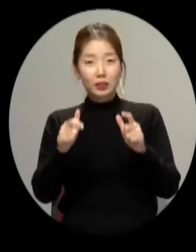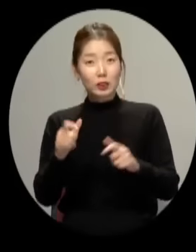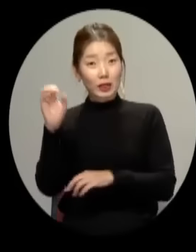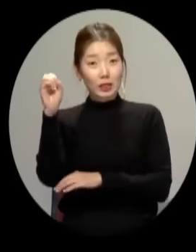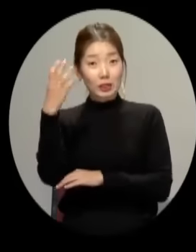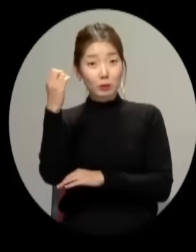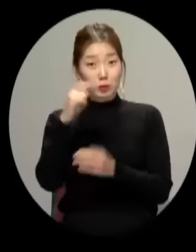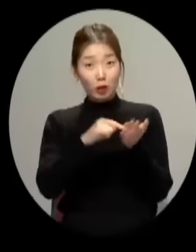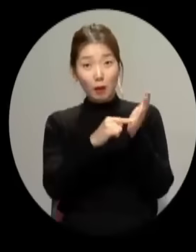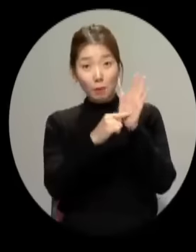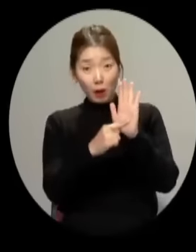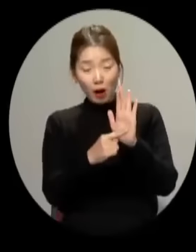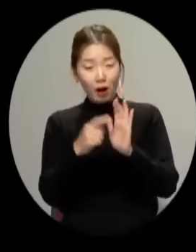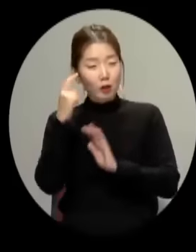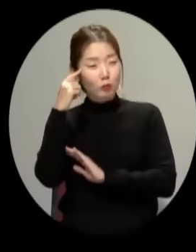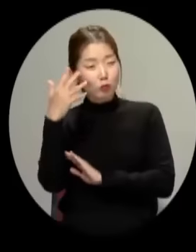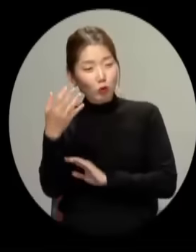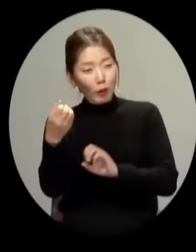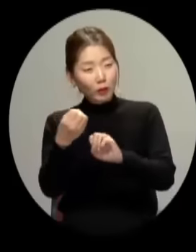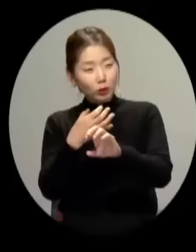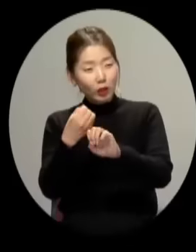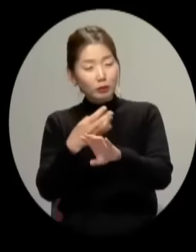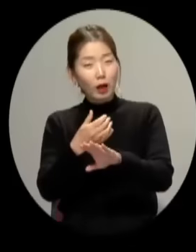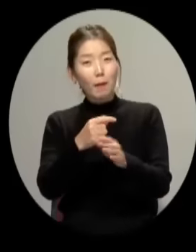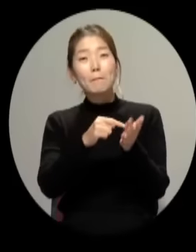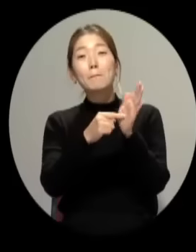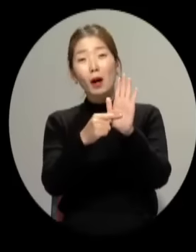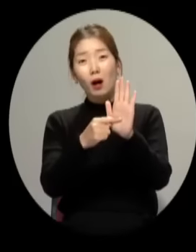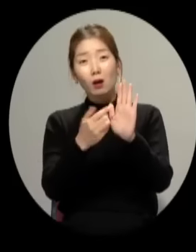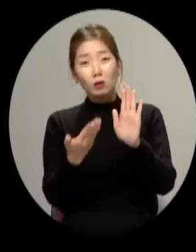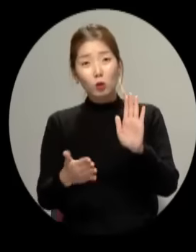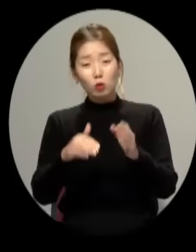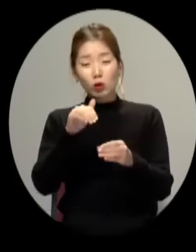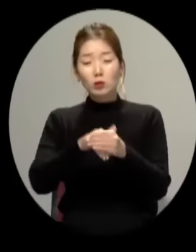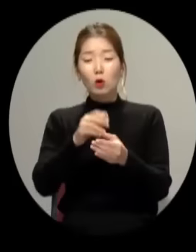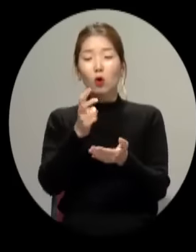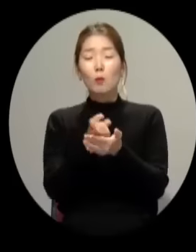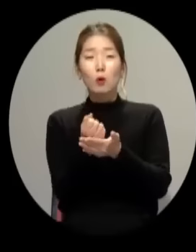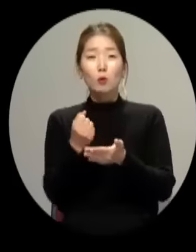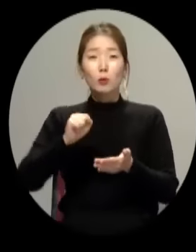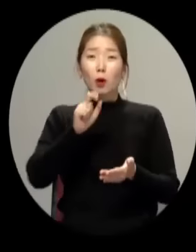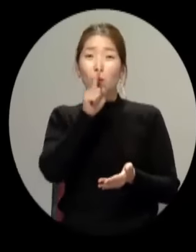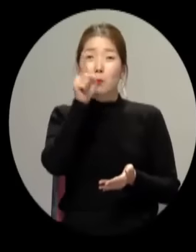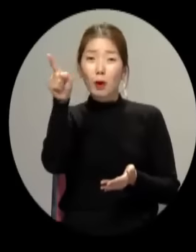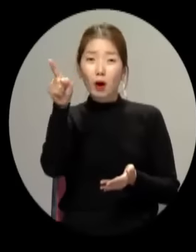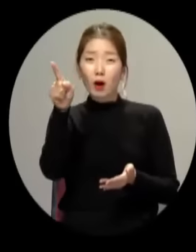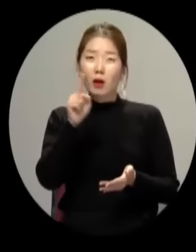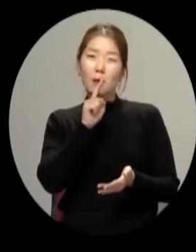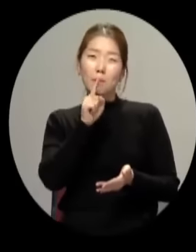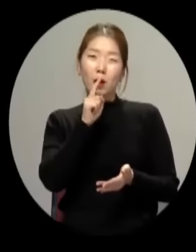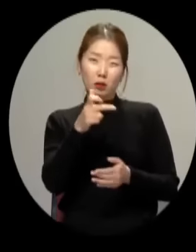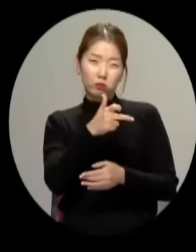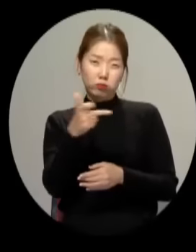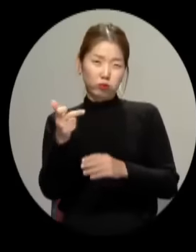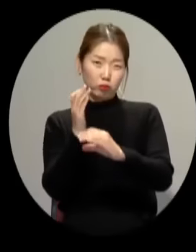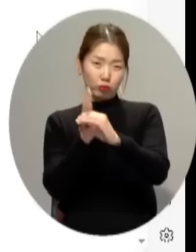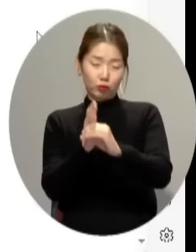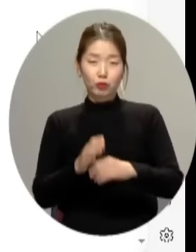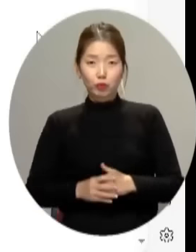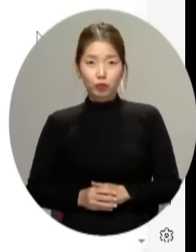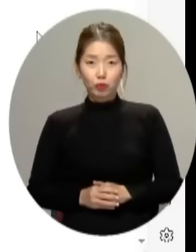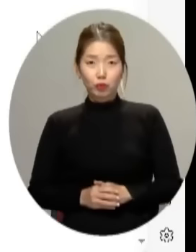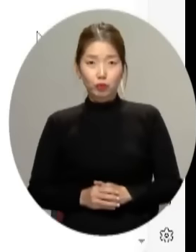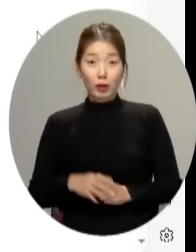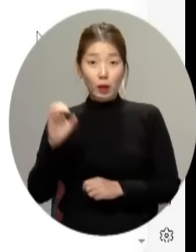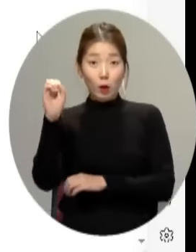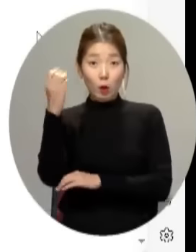신문사가 공표한 여론조사 결과를 인용한 것 그런데 선거법 위반으로 고발 당하면서 논란이 커지고 있습니다